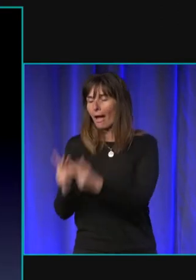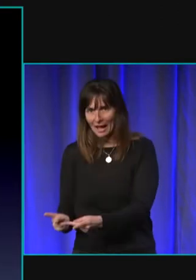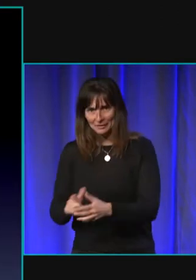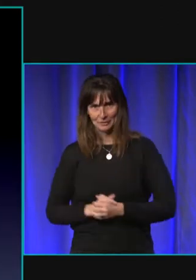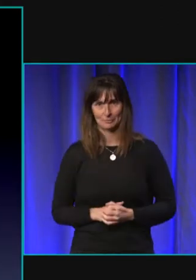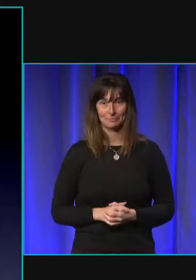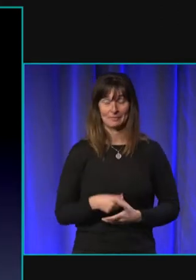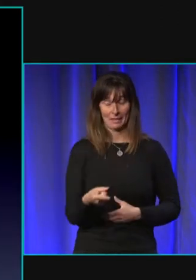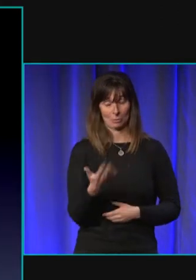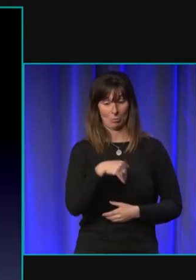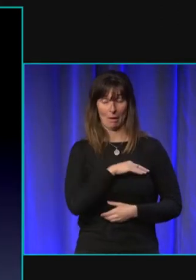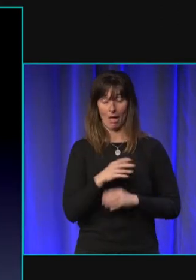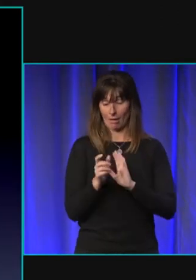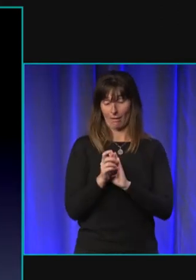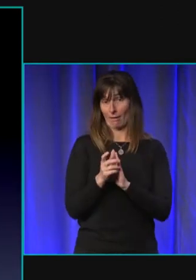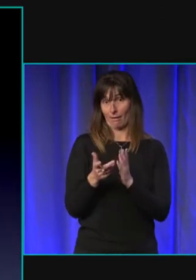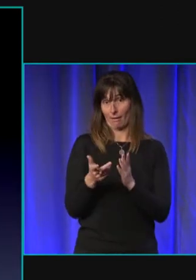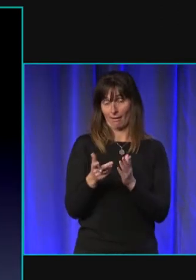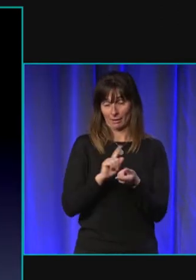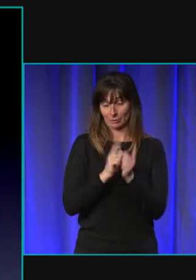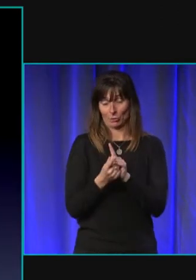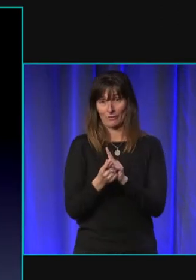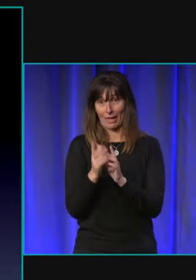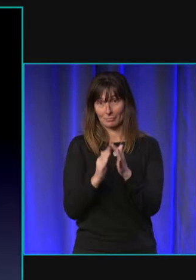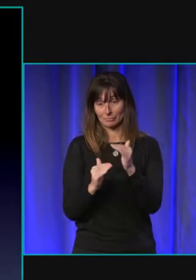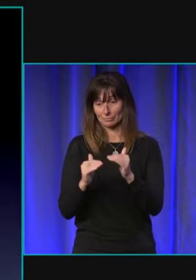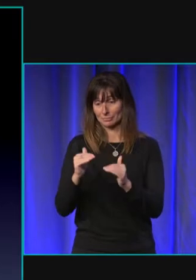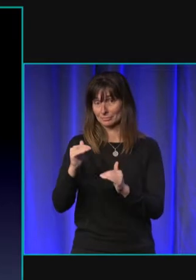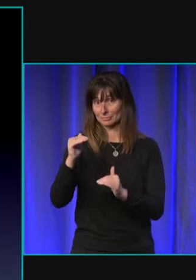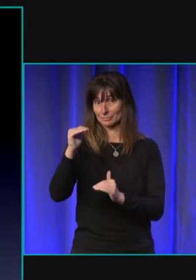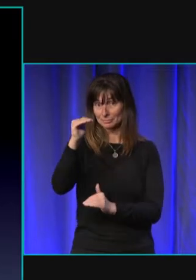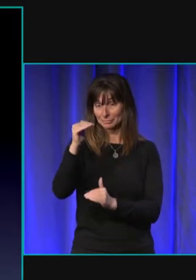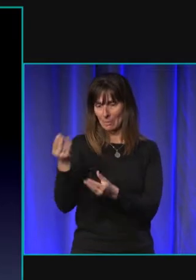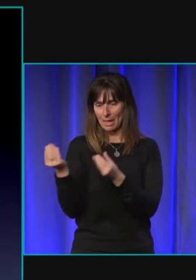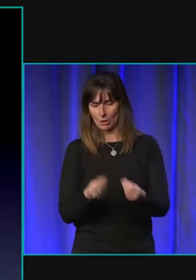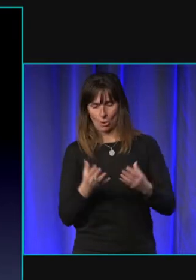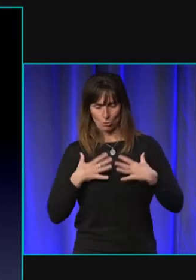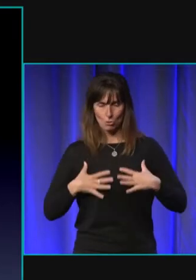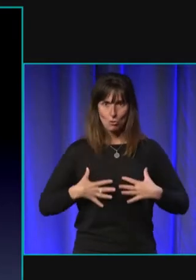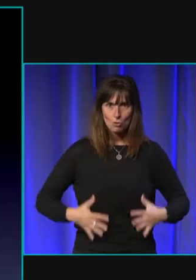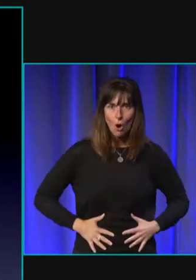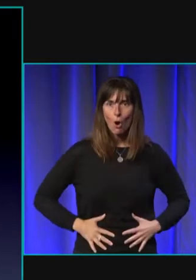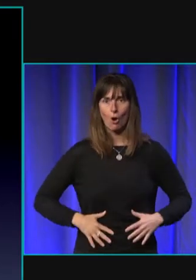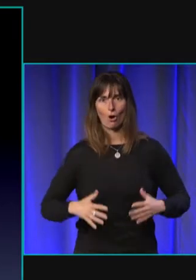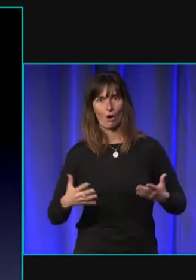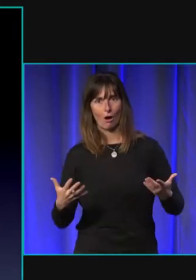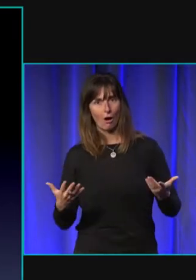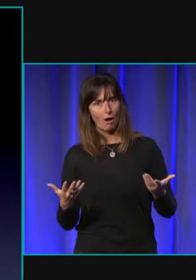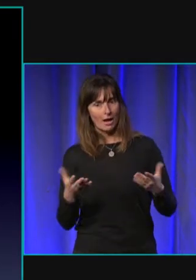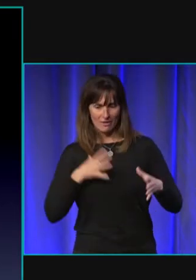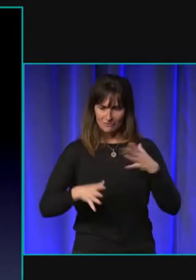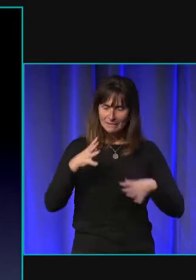la maturation quels sont les effets de la maturation sur le développement et même l'étiologie, les origines de la